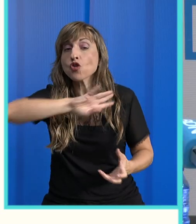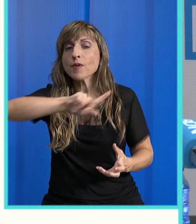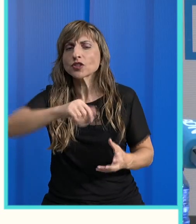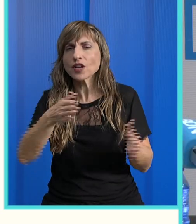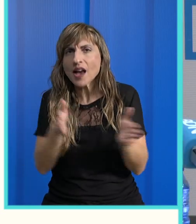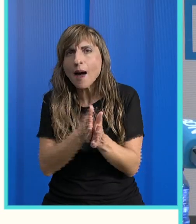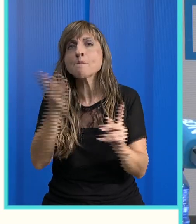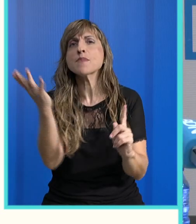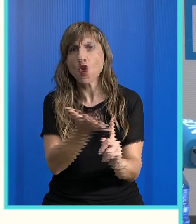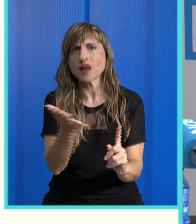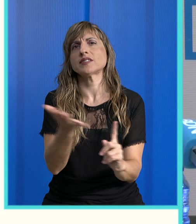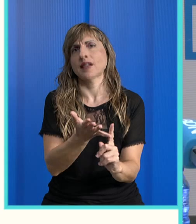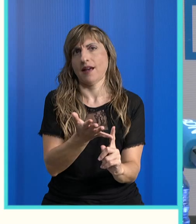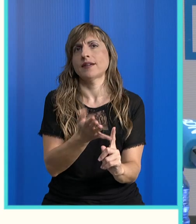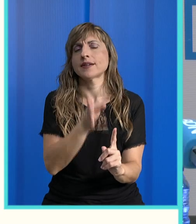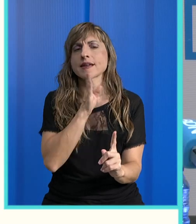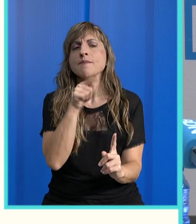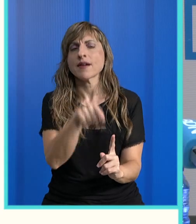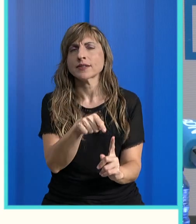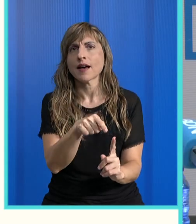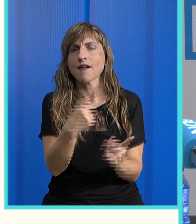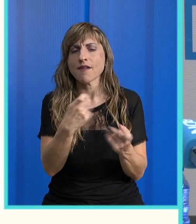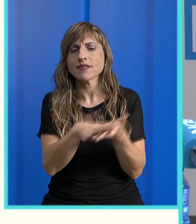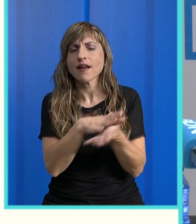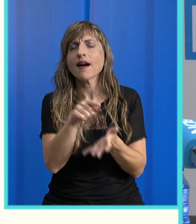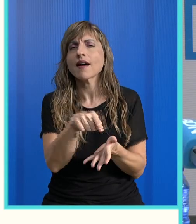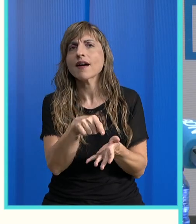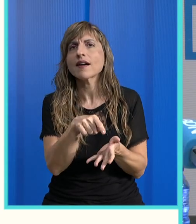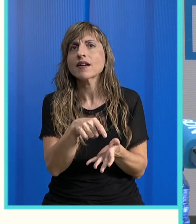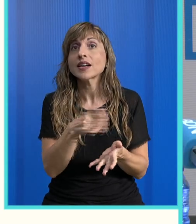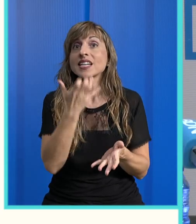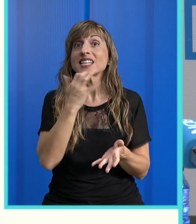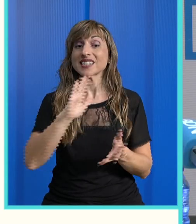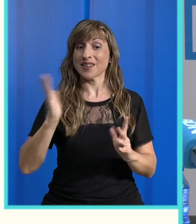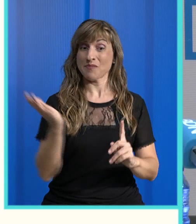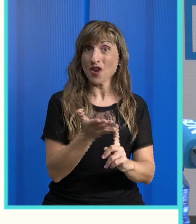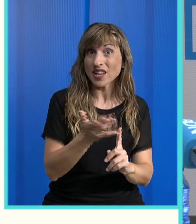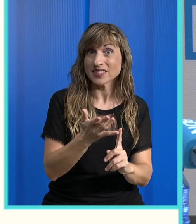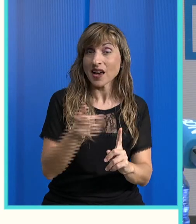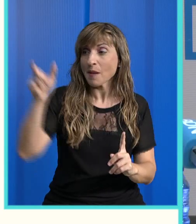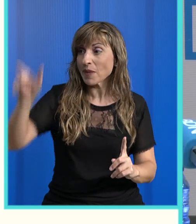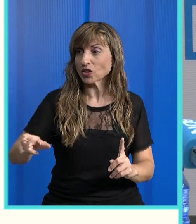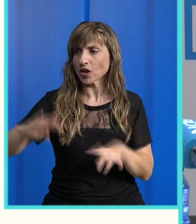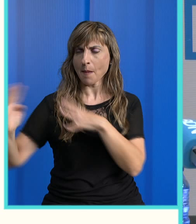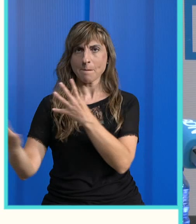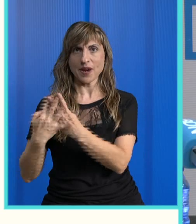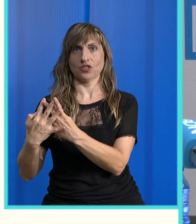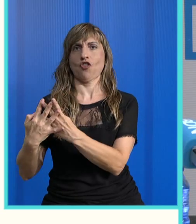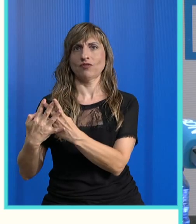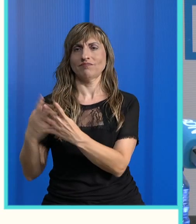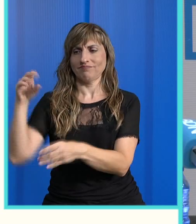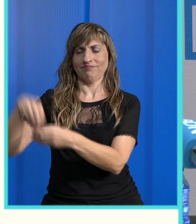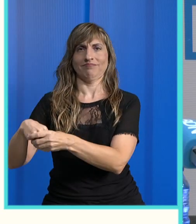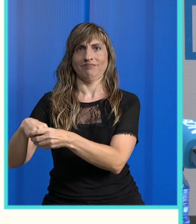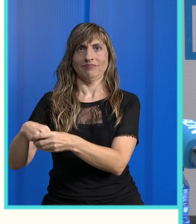d'això no se'n parla. Què passa amb els robatoris en violència? El primer, si és robatori en violència, la persona entra a presó. Per tant, no tenim aquí el problema de si són